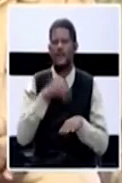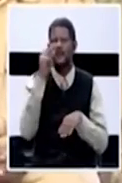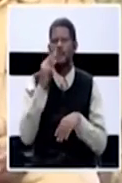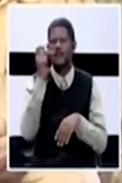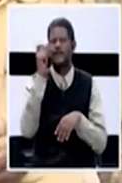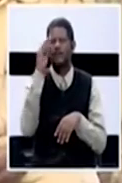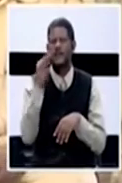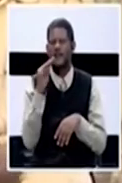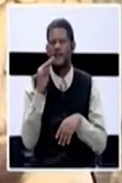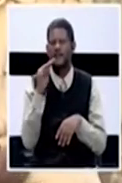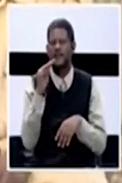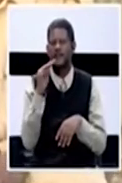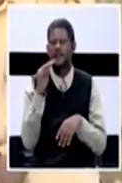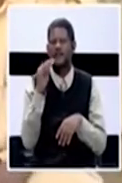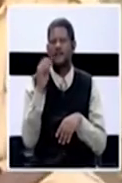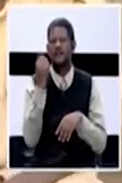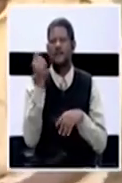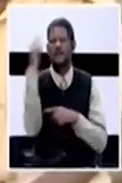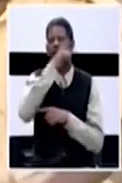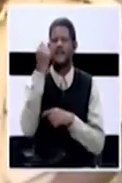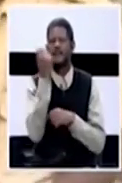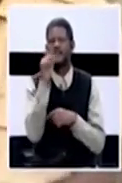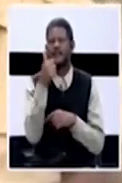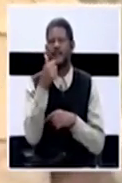ባድሜ ብዕለት 10